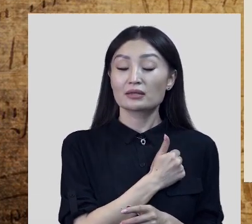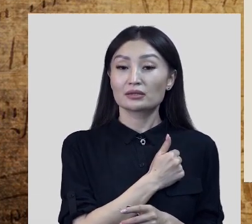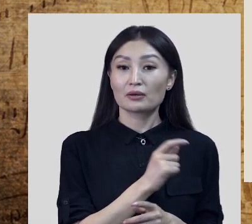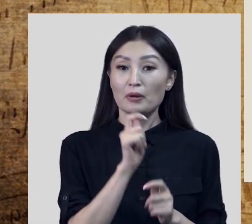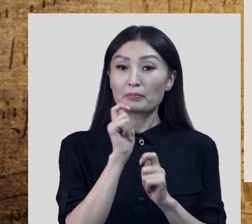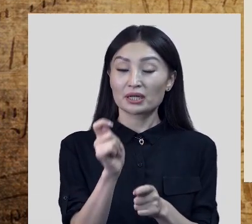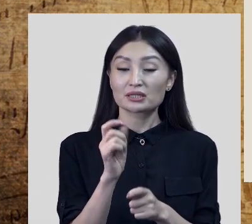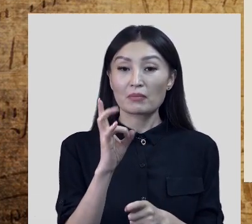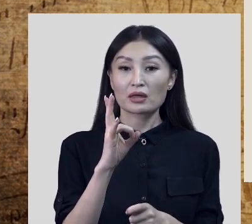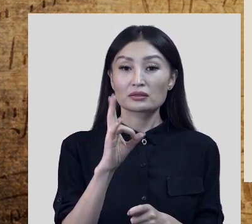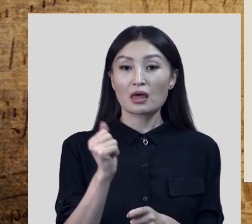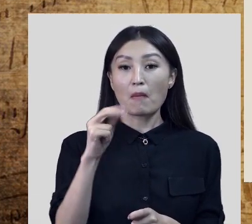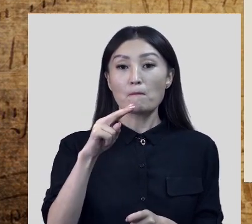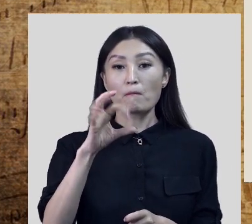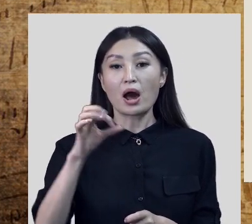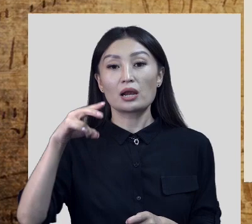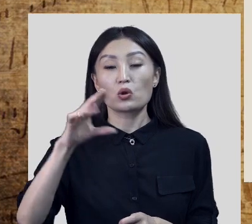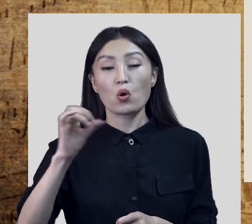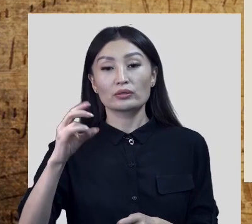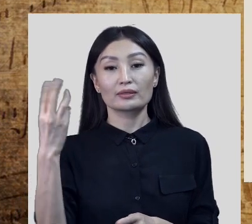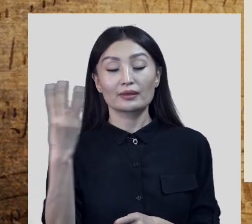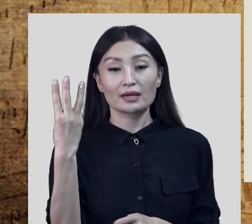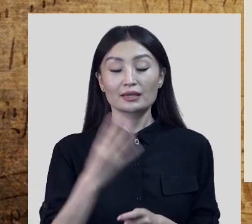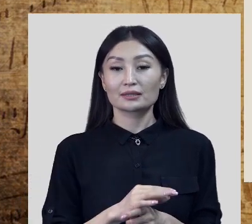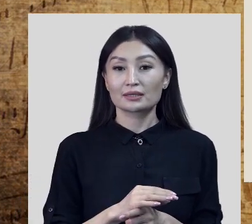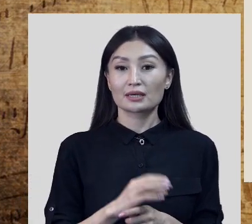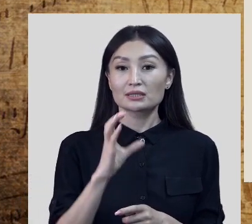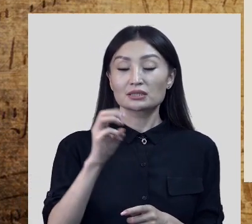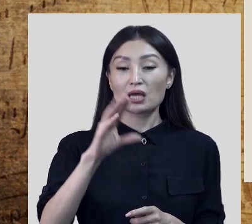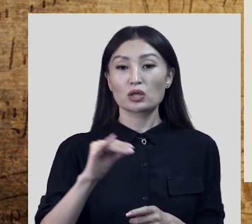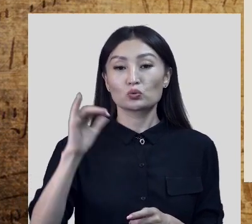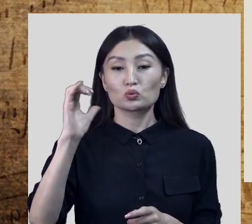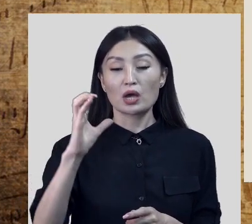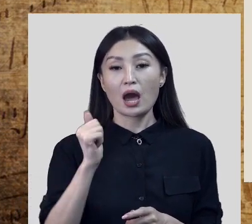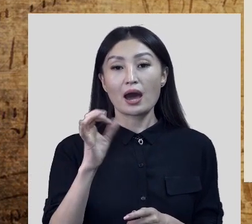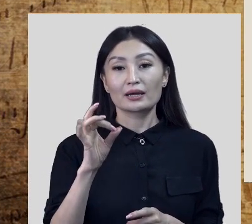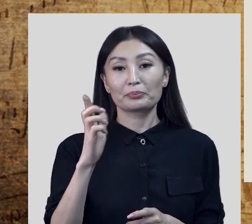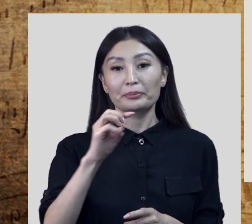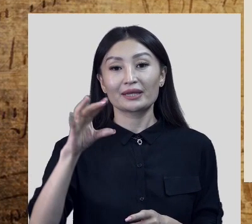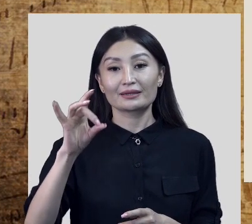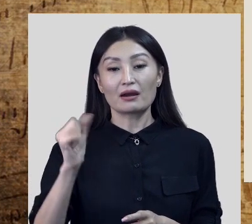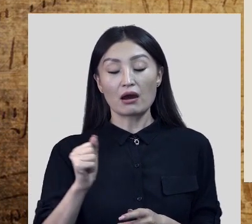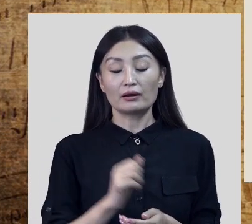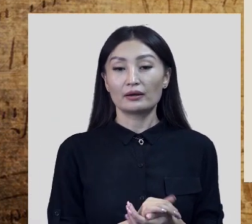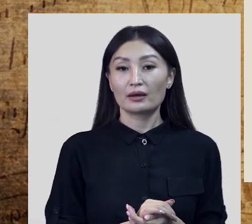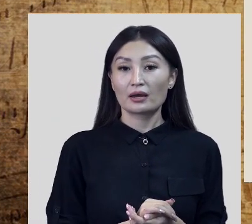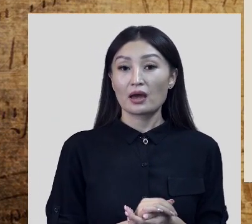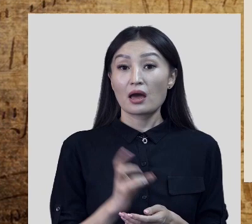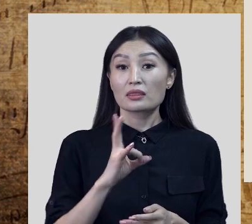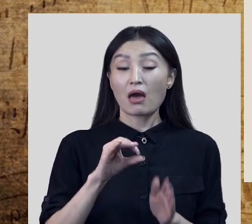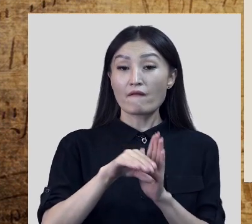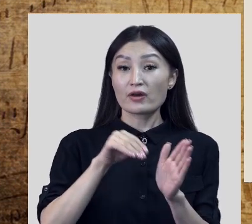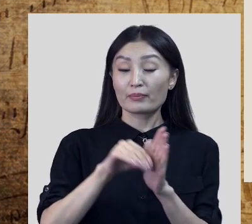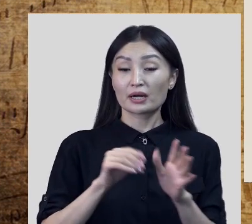наполеона 3 который вернул франции статус арбитра европейской политики на